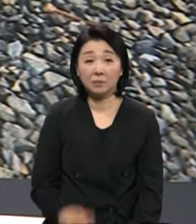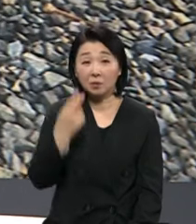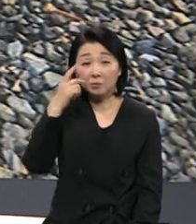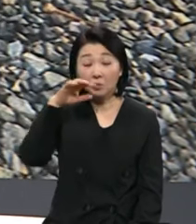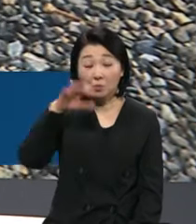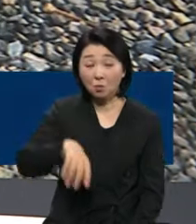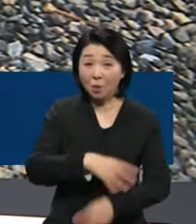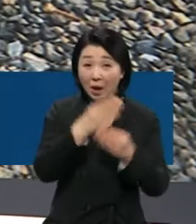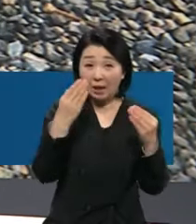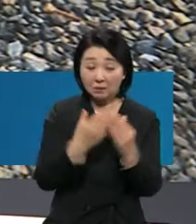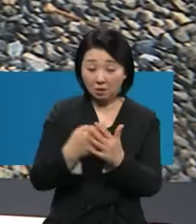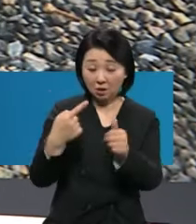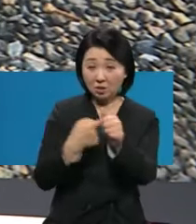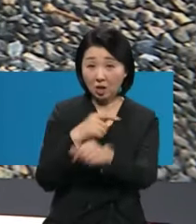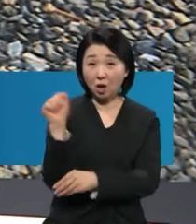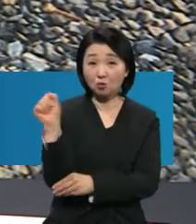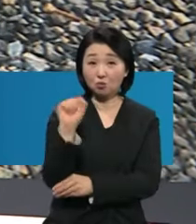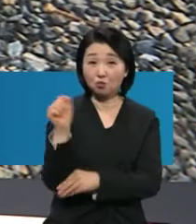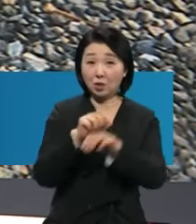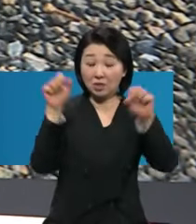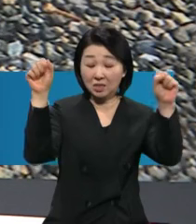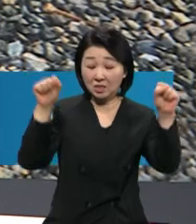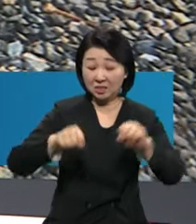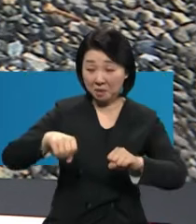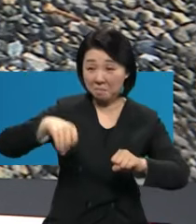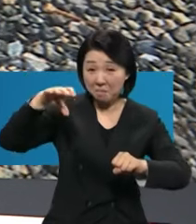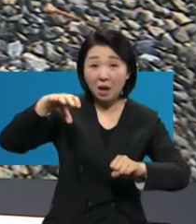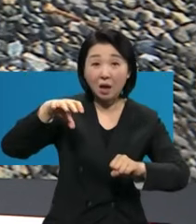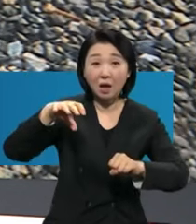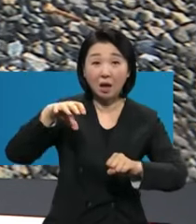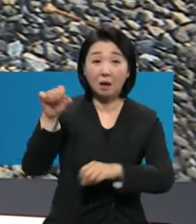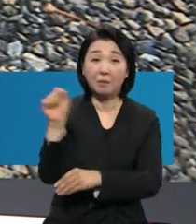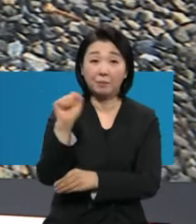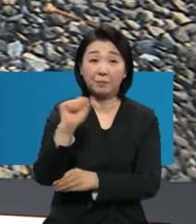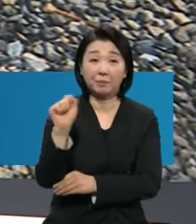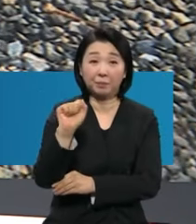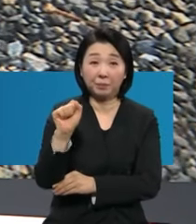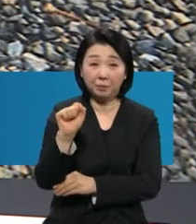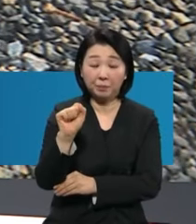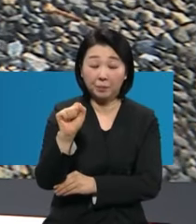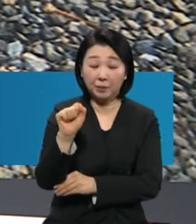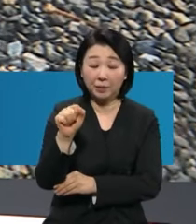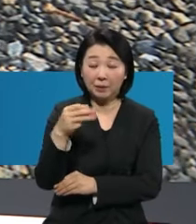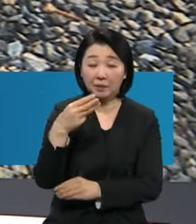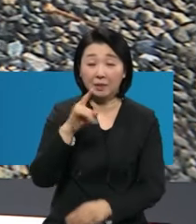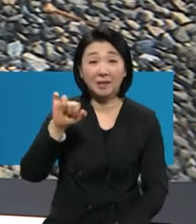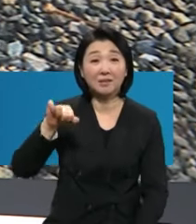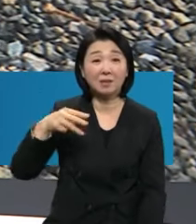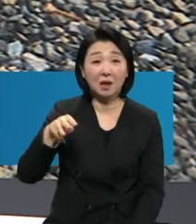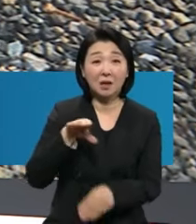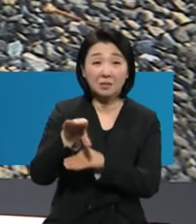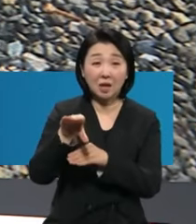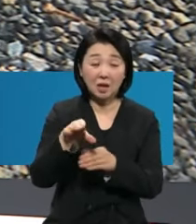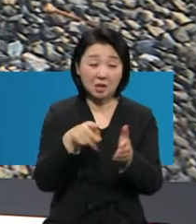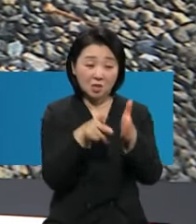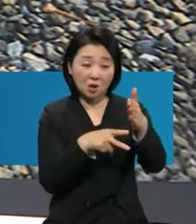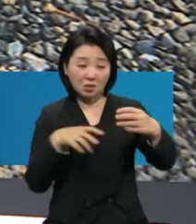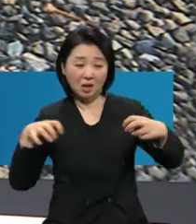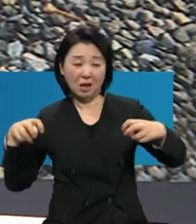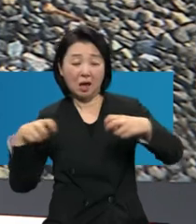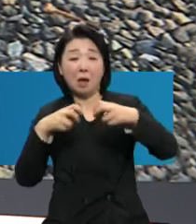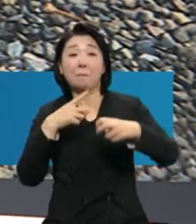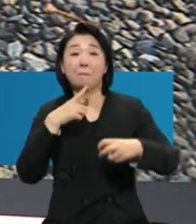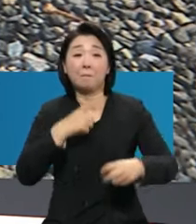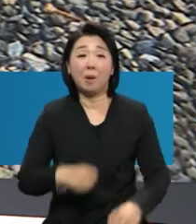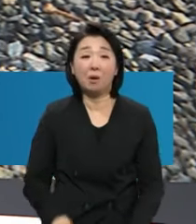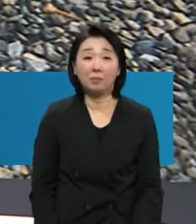미국에서 완전 자율주행 시스템을 켜고 달리던 테슬라 차량이 열차와 충돌할 뻔한 아찔한 상황이 벌어졌습니다.